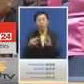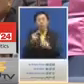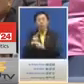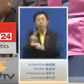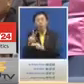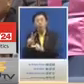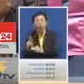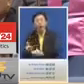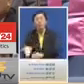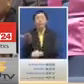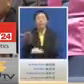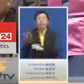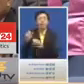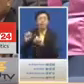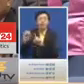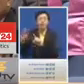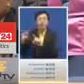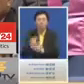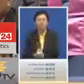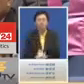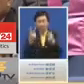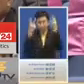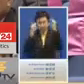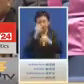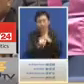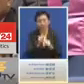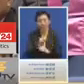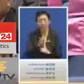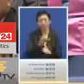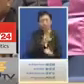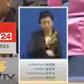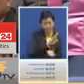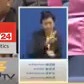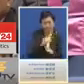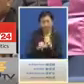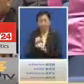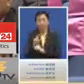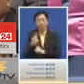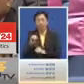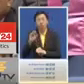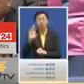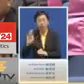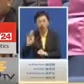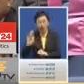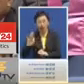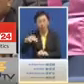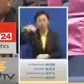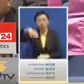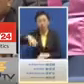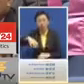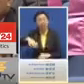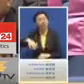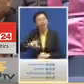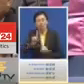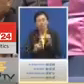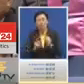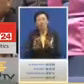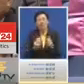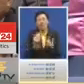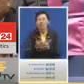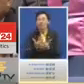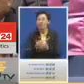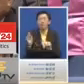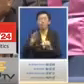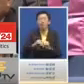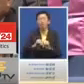กเป็นนายกปี57ปี59กรมธนารักษ์ประกาศยกราคาประเมินที่ดินขึ้นทั่ว